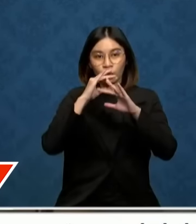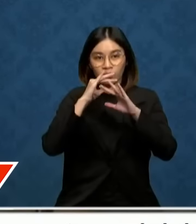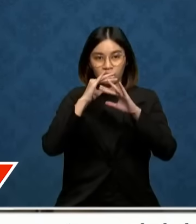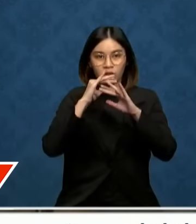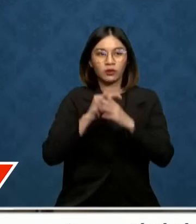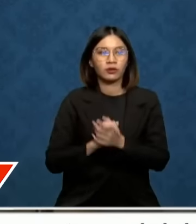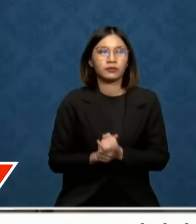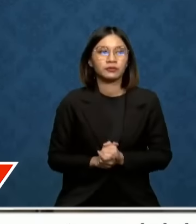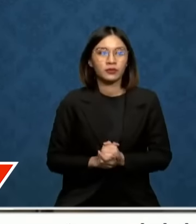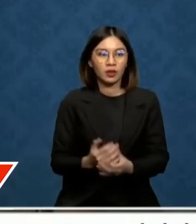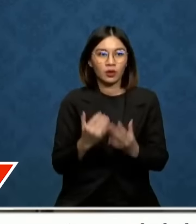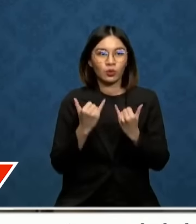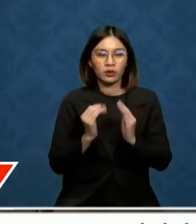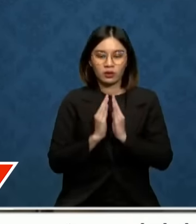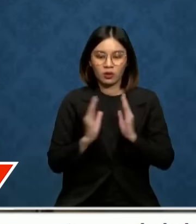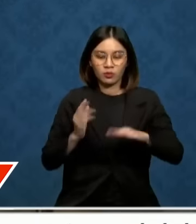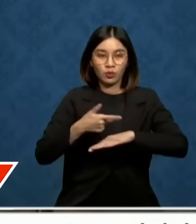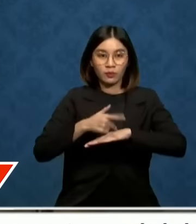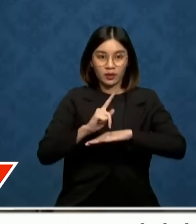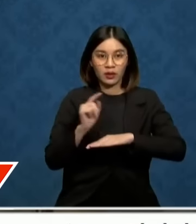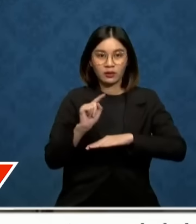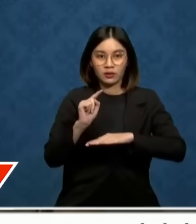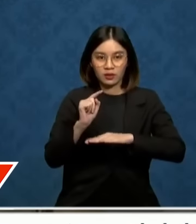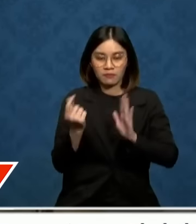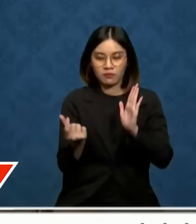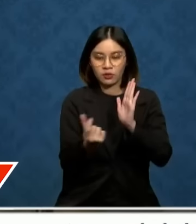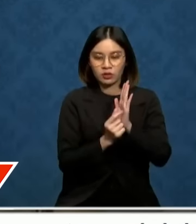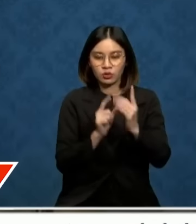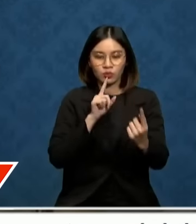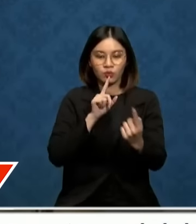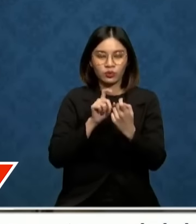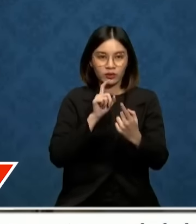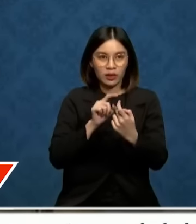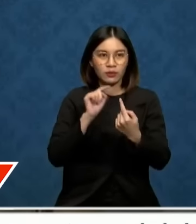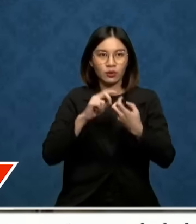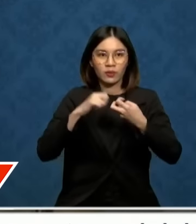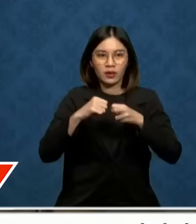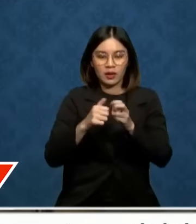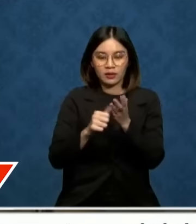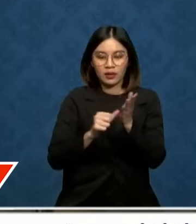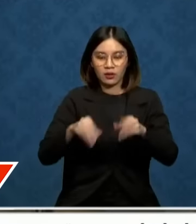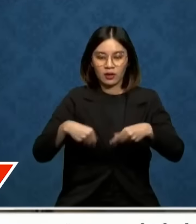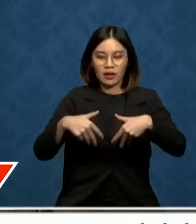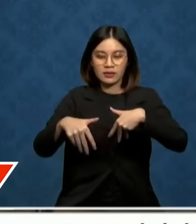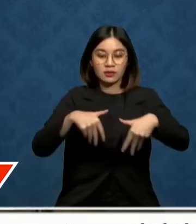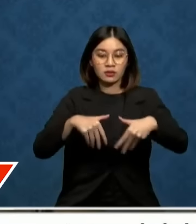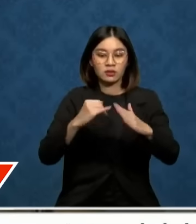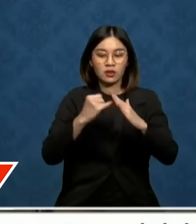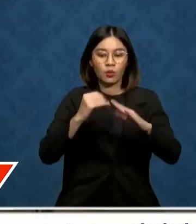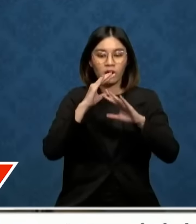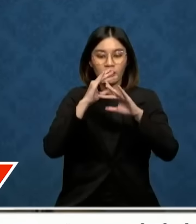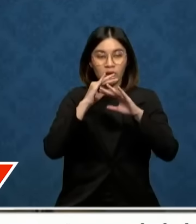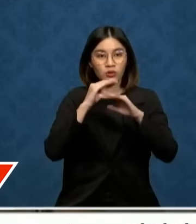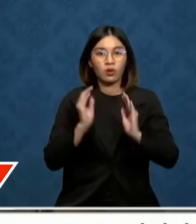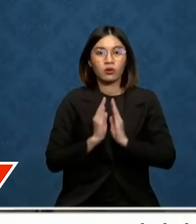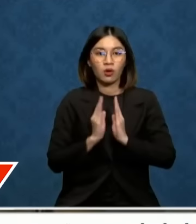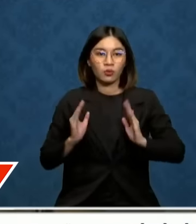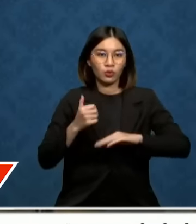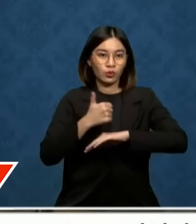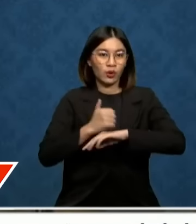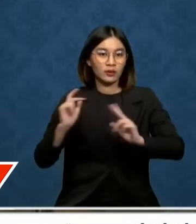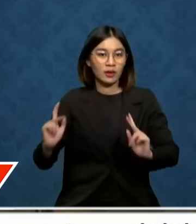งวังจันทร์วันนี้ขอบคุณท่านประธานที่ได้กรุณาบรรจุกระทู้ถามเพื่อแก้ปัญหาให้กับพี่น้องชาวระยองรวมถึงขอบคุณทางท่านรัฐม